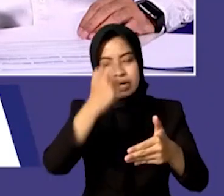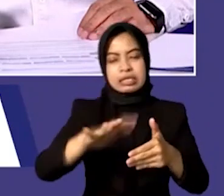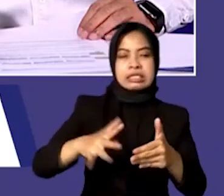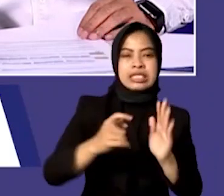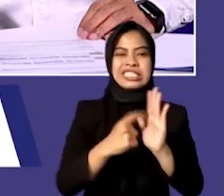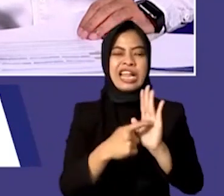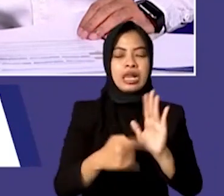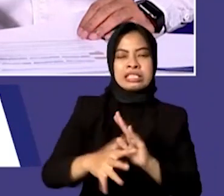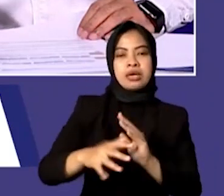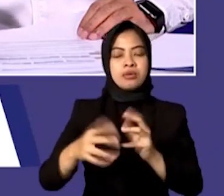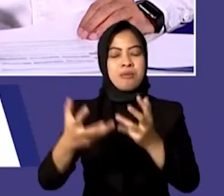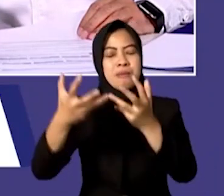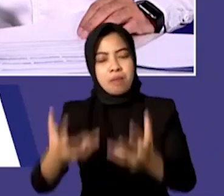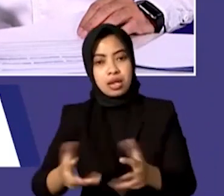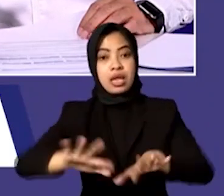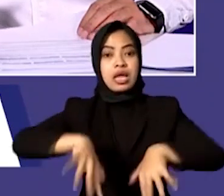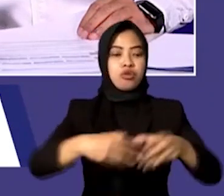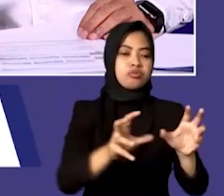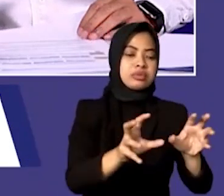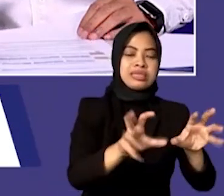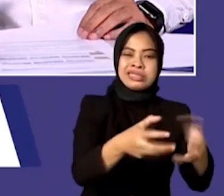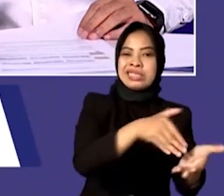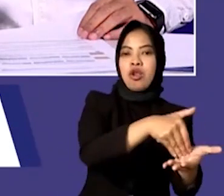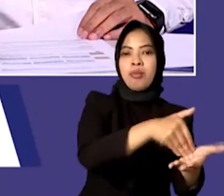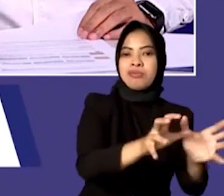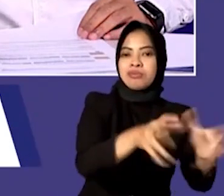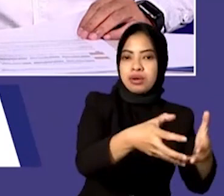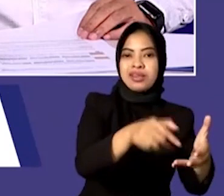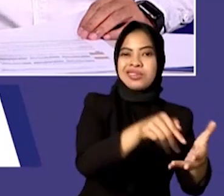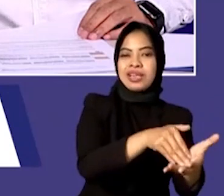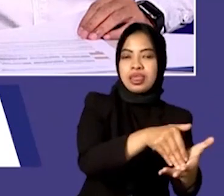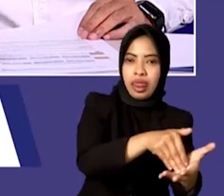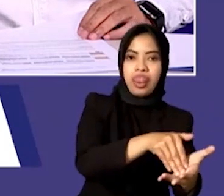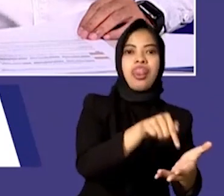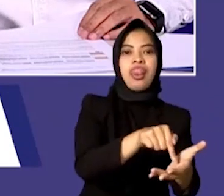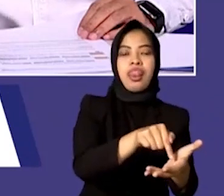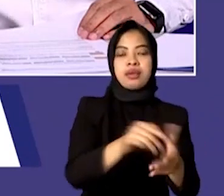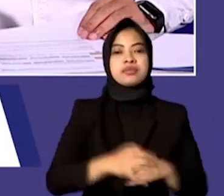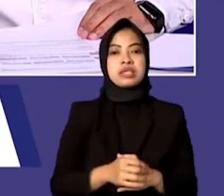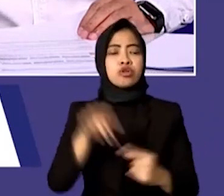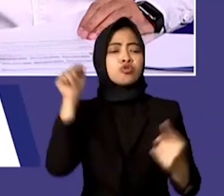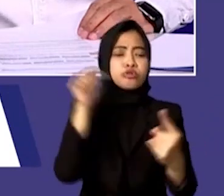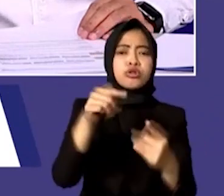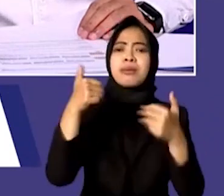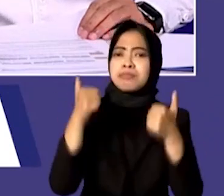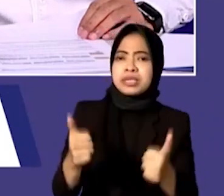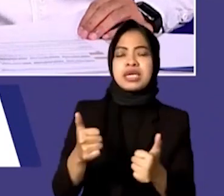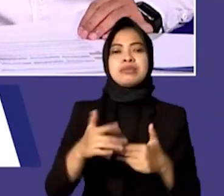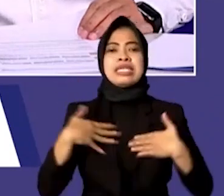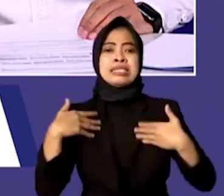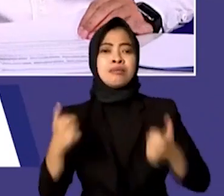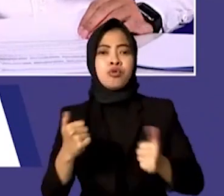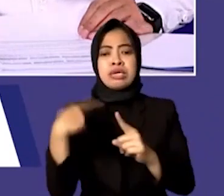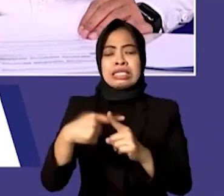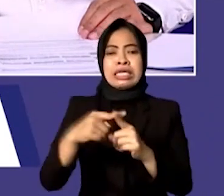dan berat serta pada kelompok rentan hal ini adalah kunci untuk meningkatkan angka